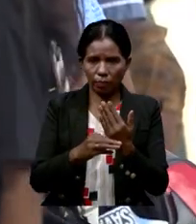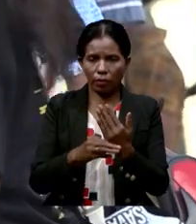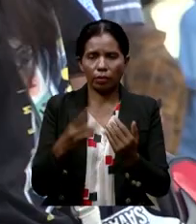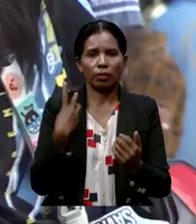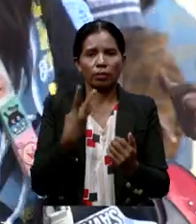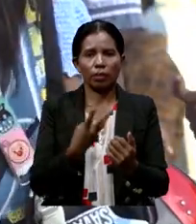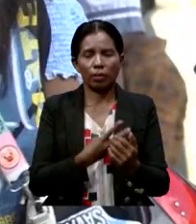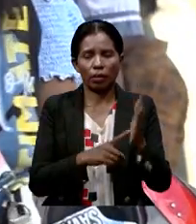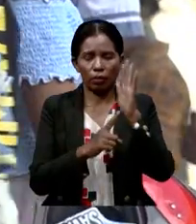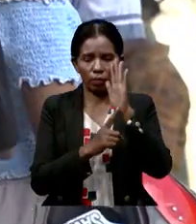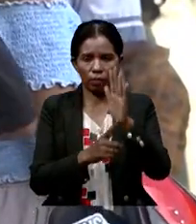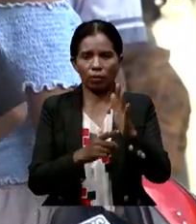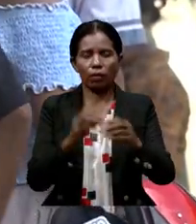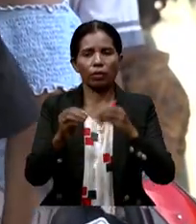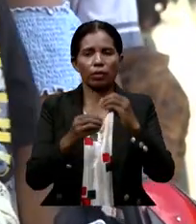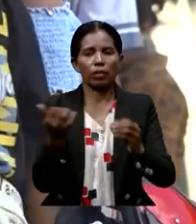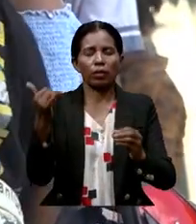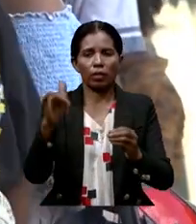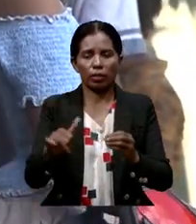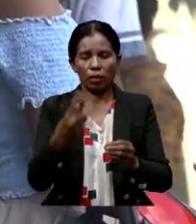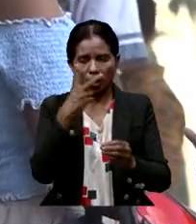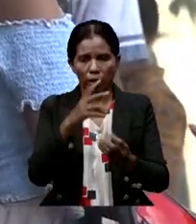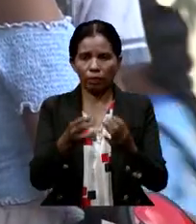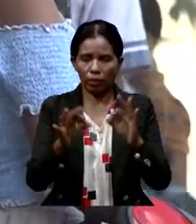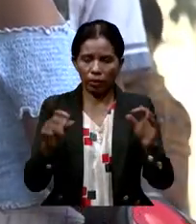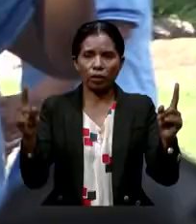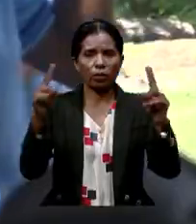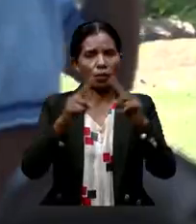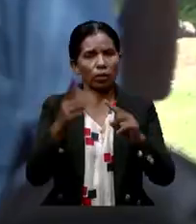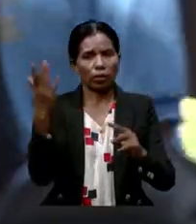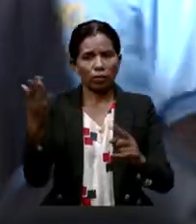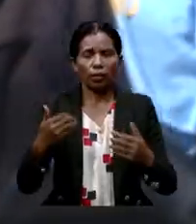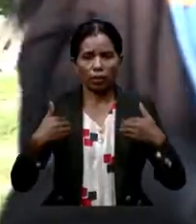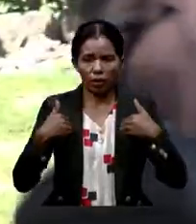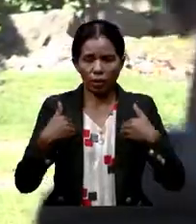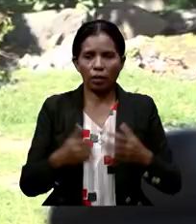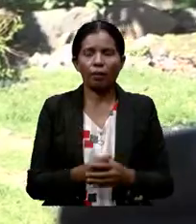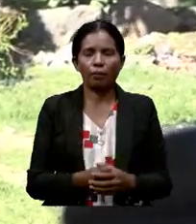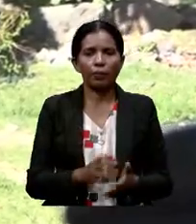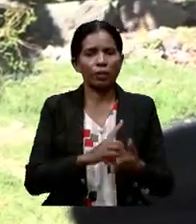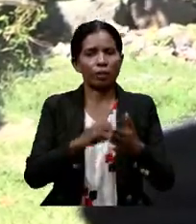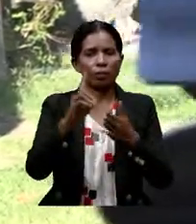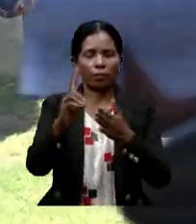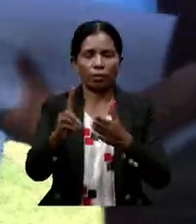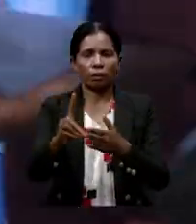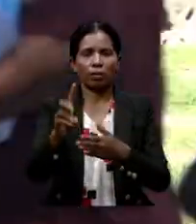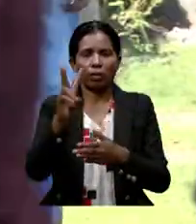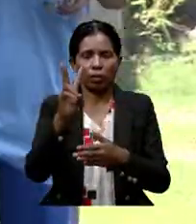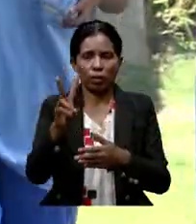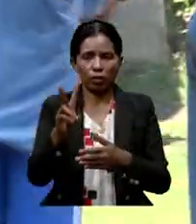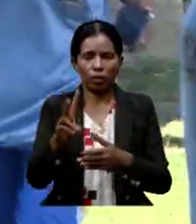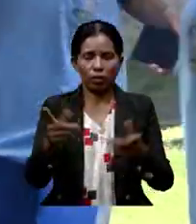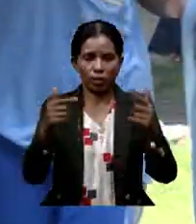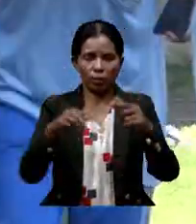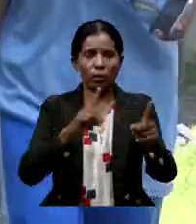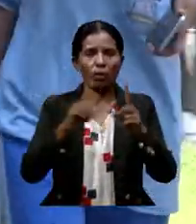juru ku informai kata sering kami nyati ono mai to tia neba iha semana ida liuba hau konfirm fali ho